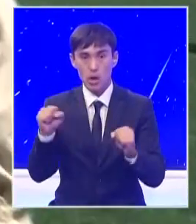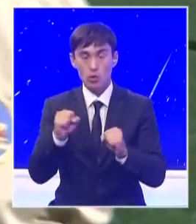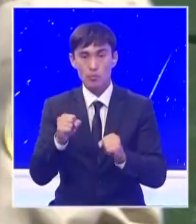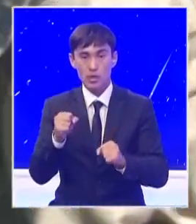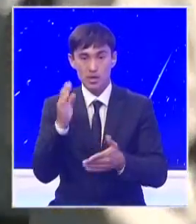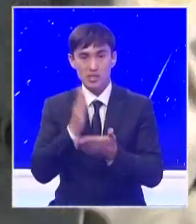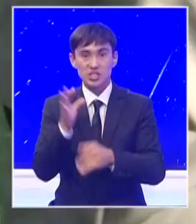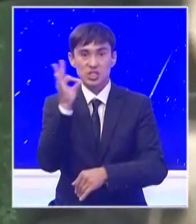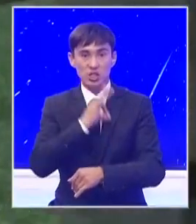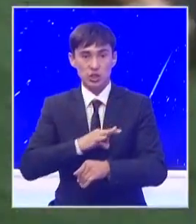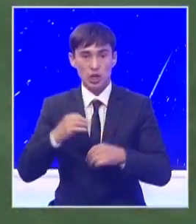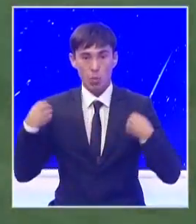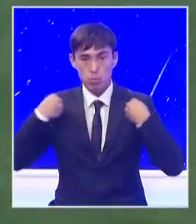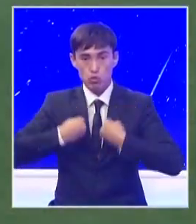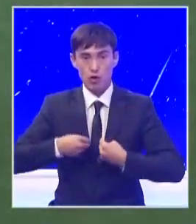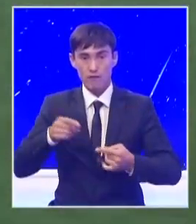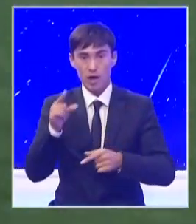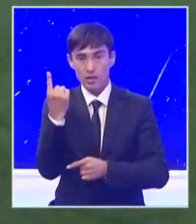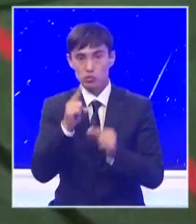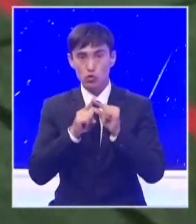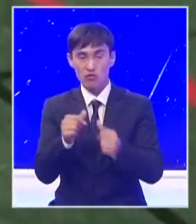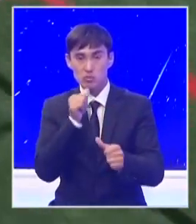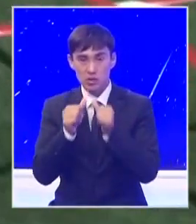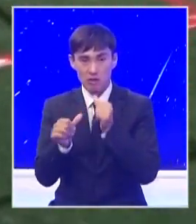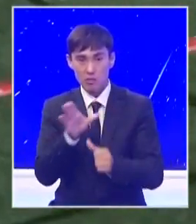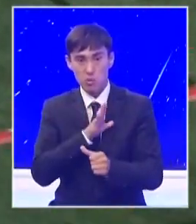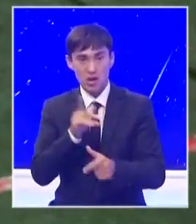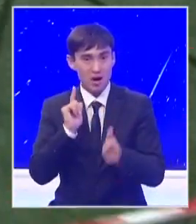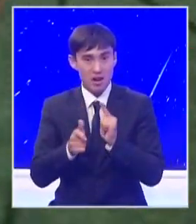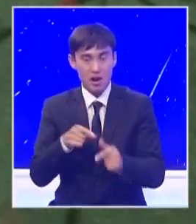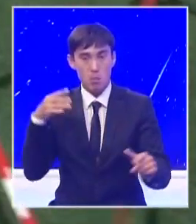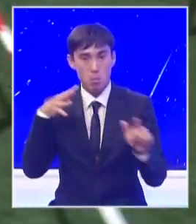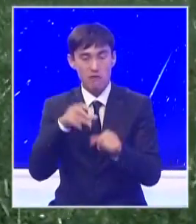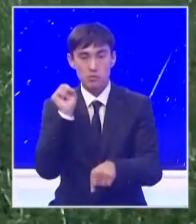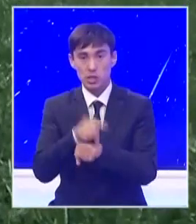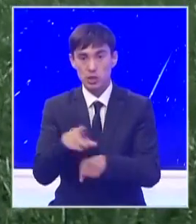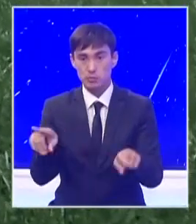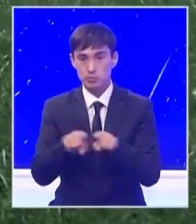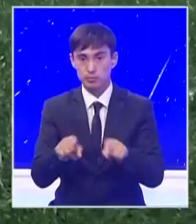них было защитное обмундирование. Одним словом, испытания были приближены к реальным боевым задачам.